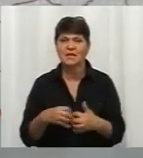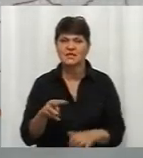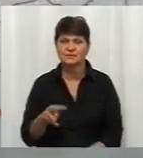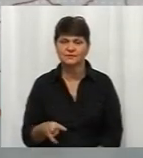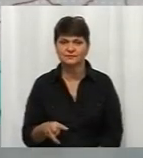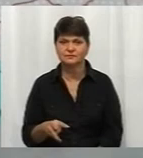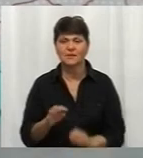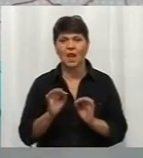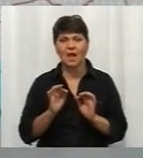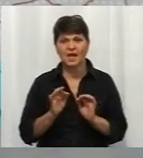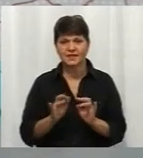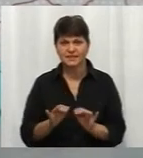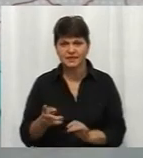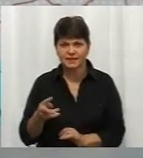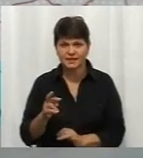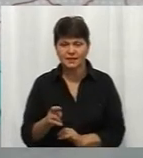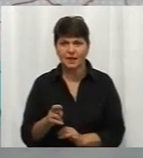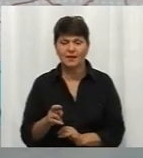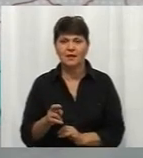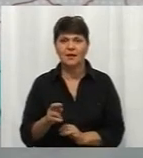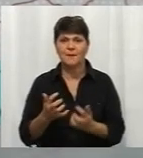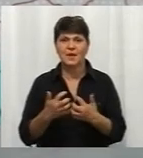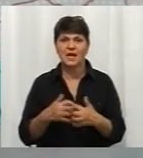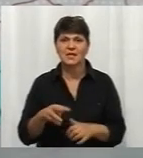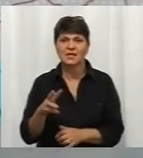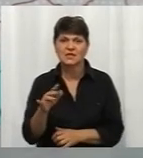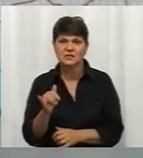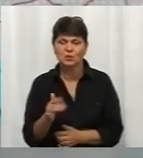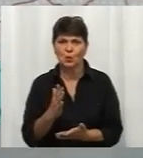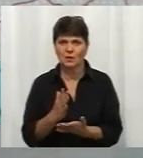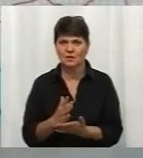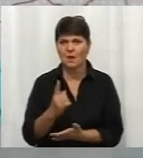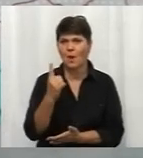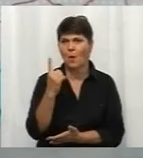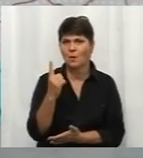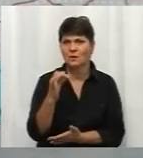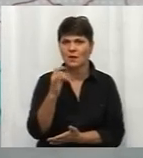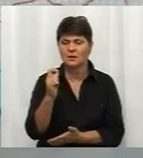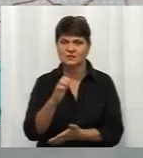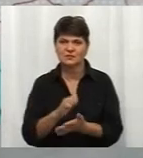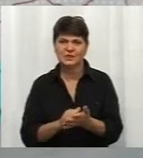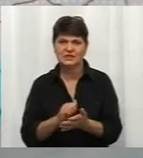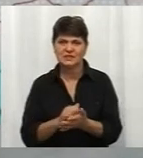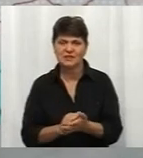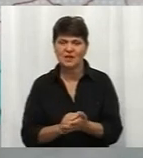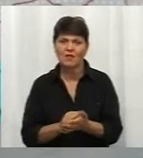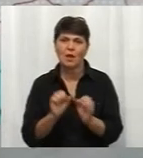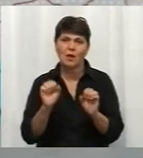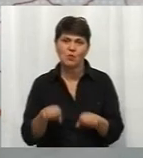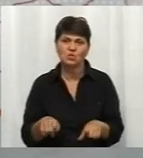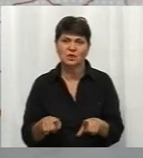Дієвим механізмом підвищення штрафів також є однією з підстав щодо такого, можна